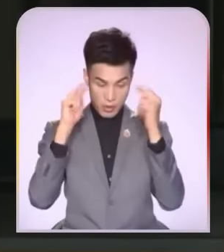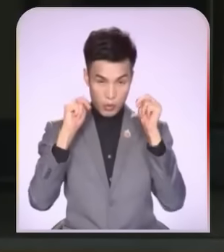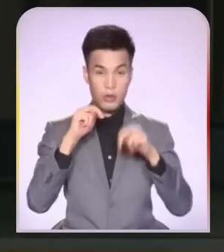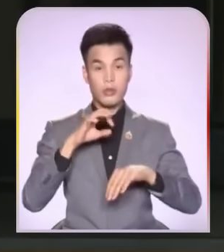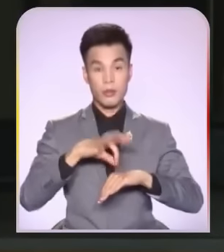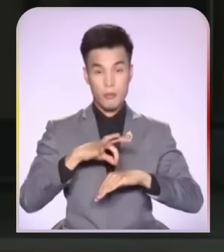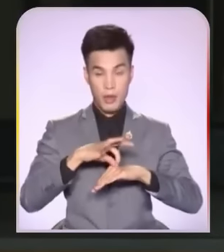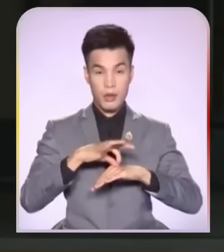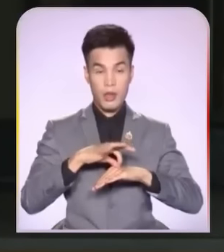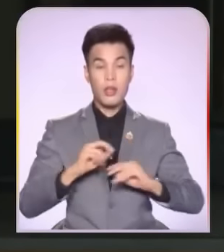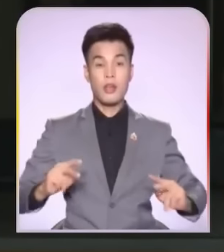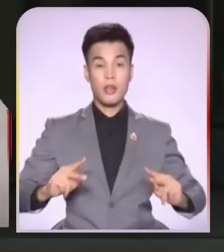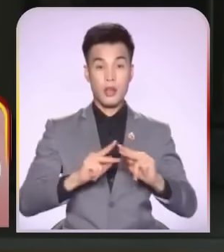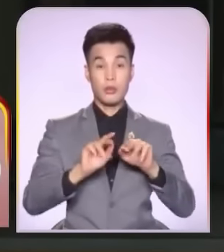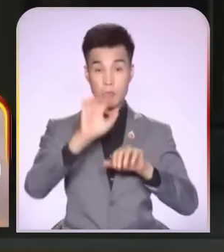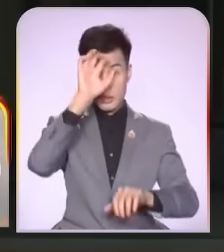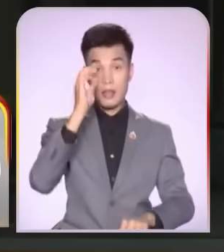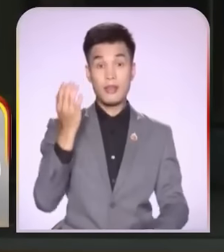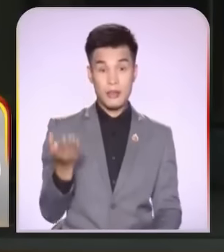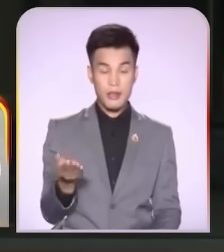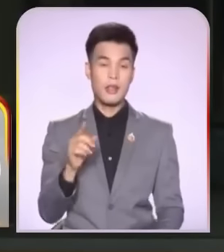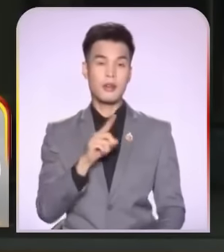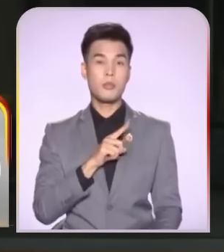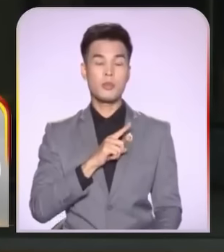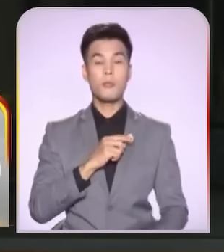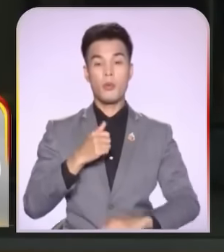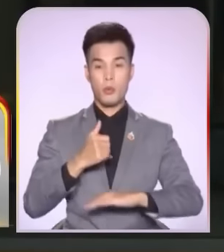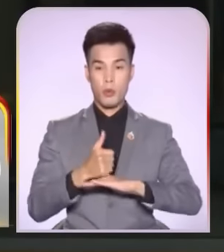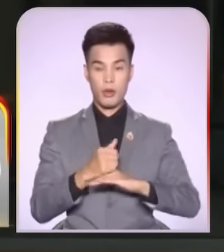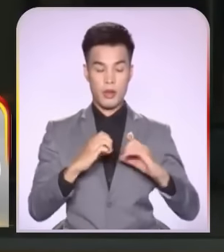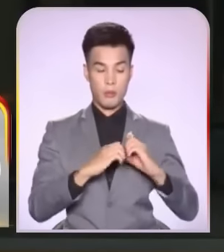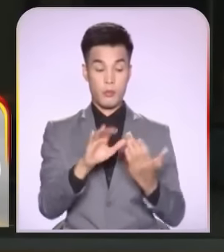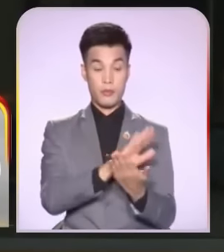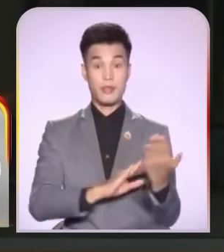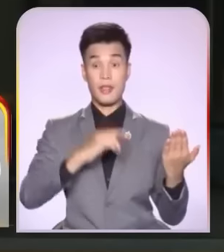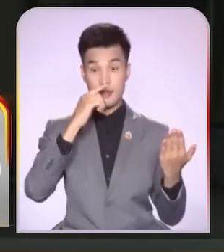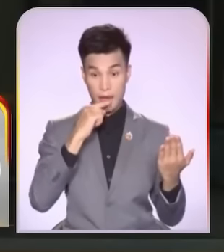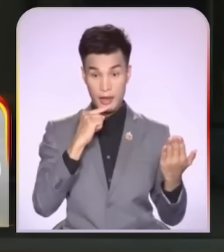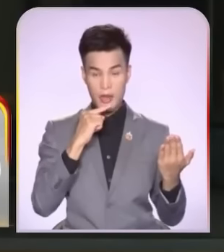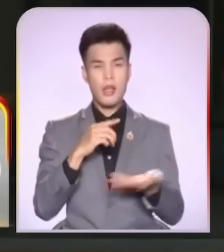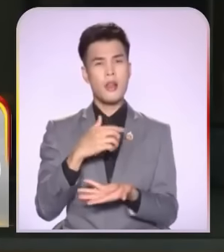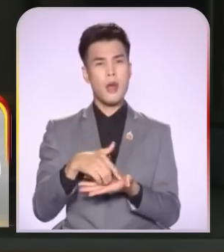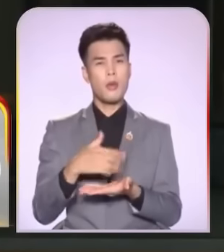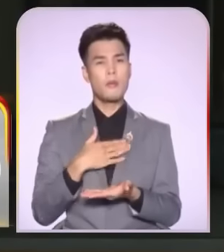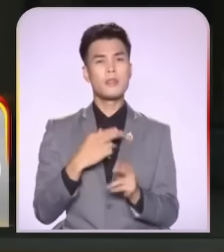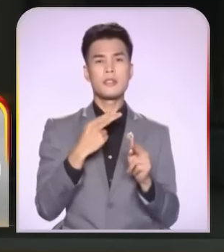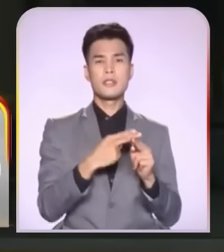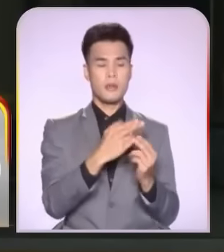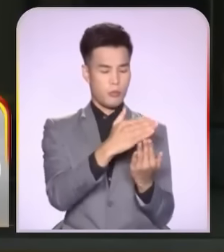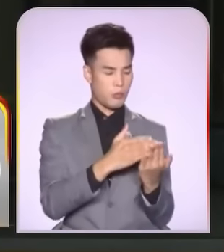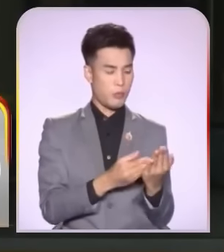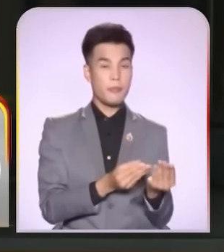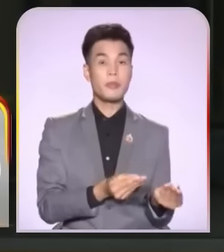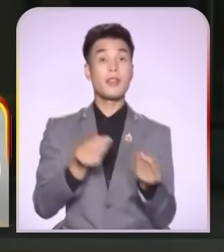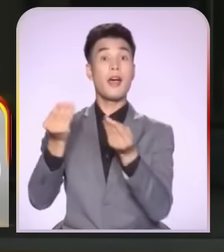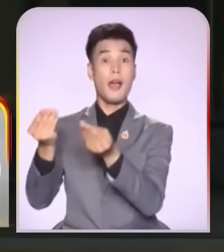และรักษาการรัฐมนตรีว่าการกระทรวงมหาดไทยท่านนี้นะครับในฐานะที่ท่านเป็นหัวหน้าพรรคภูมิใจไทยท่านก็บอกว่าเพิ่งให้คุณ